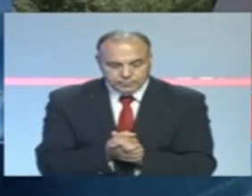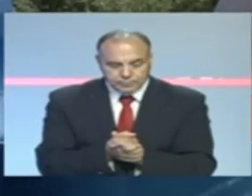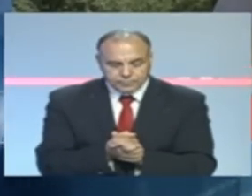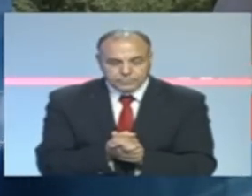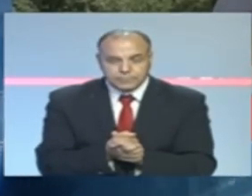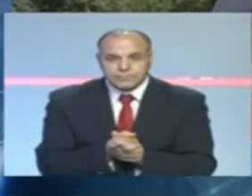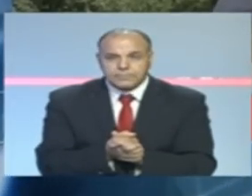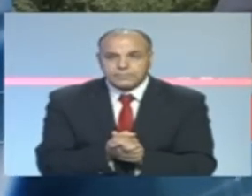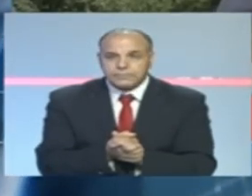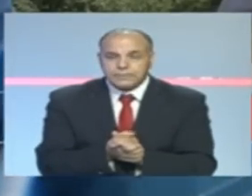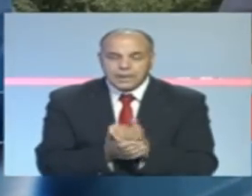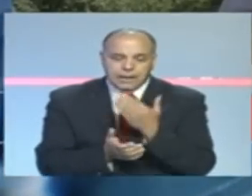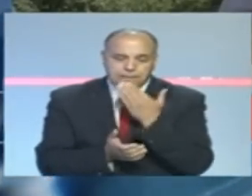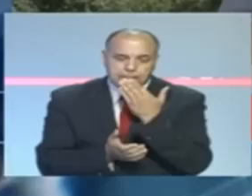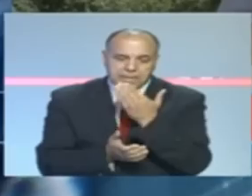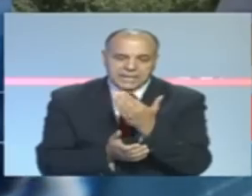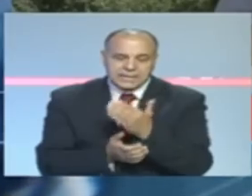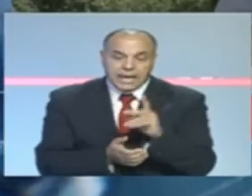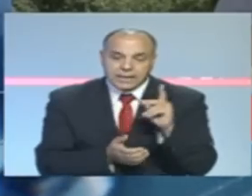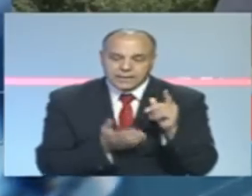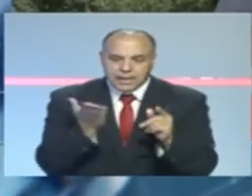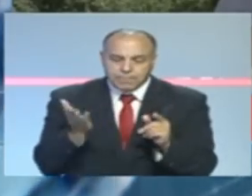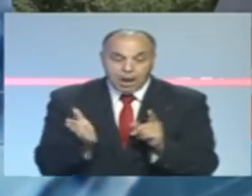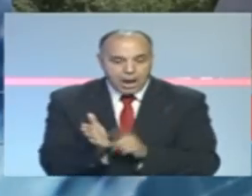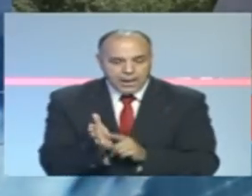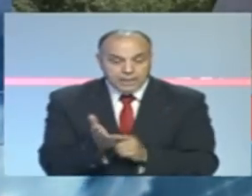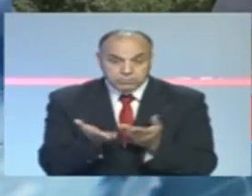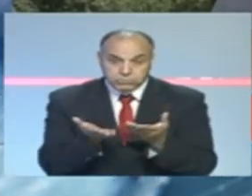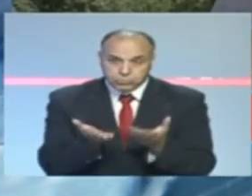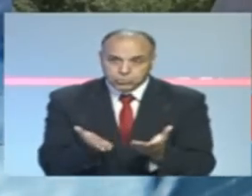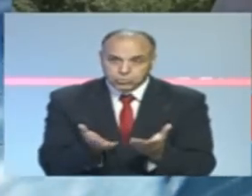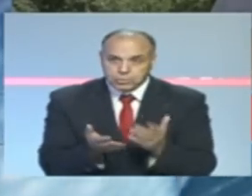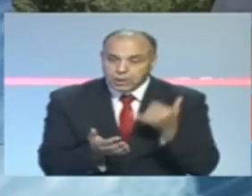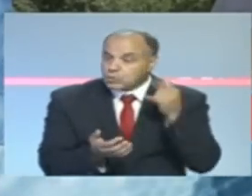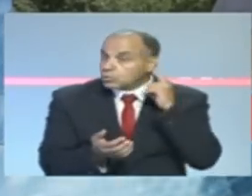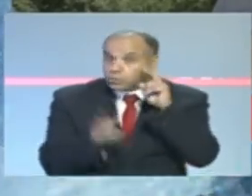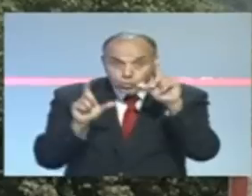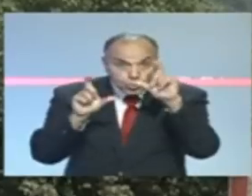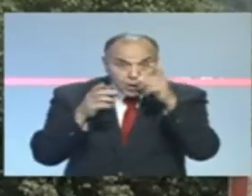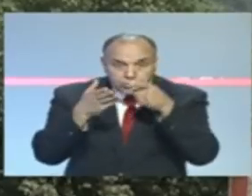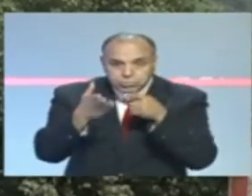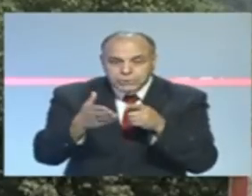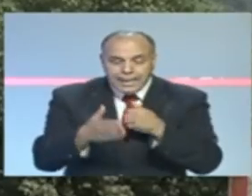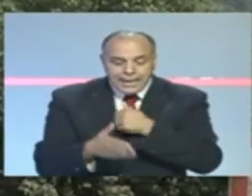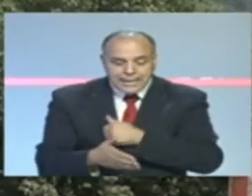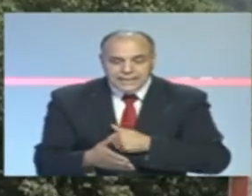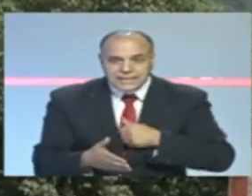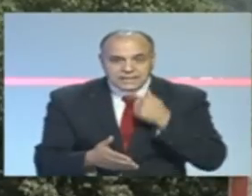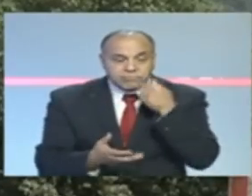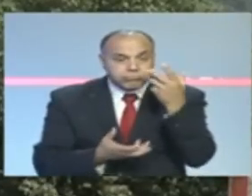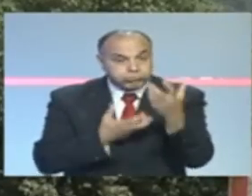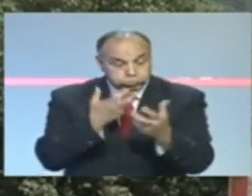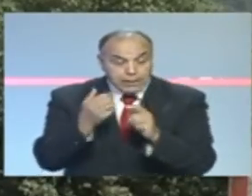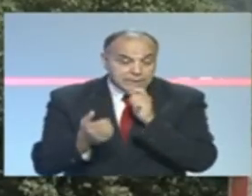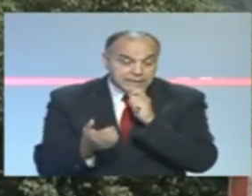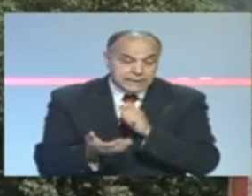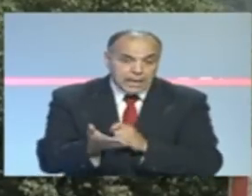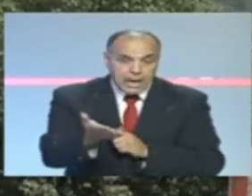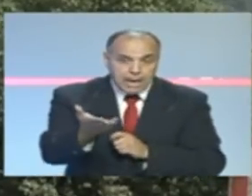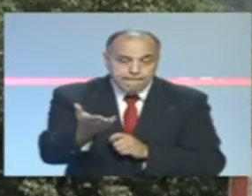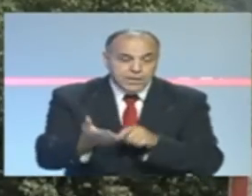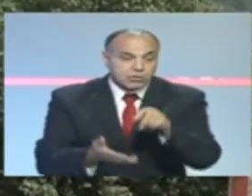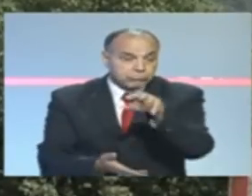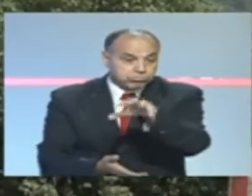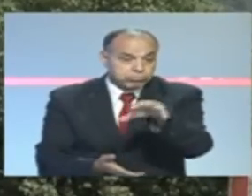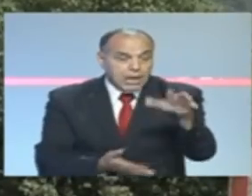اه شكرا طيب الاكيد مثل ما تصل لكم الصوره للاسف لا تزال النيران تشتعل في عدد من